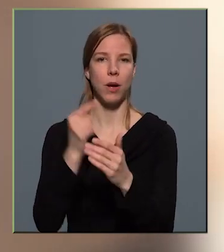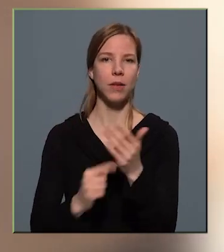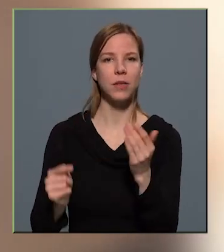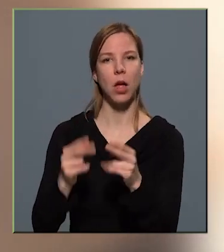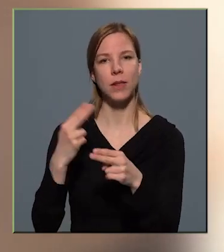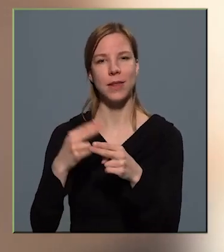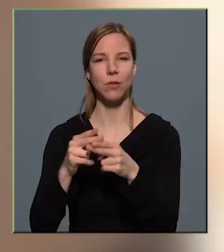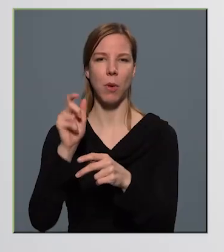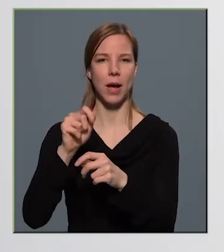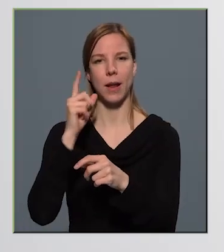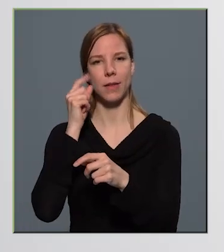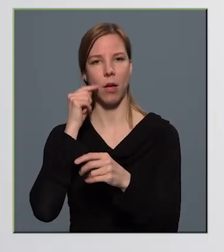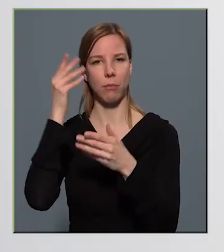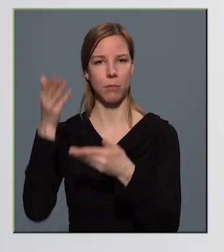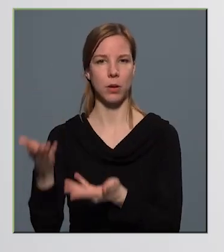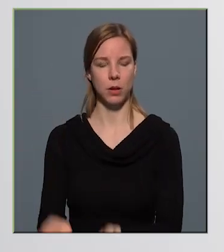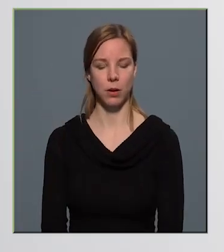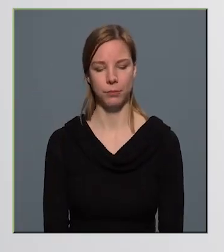keresztapjának.